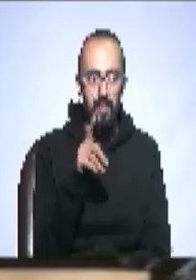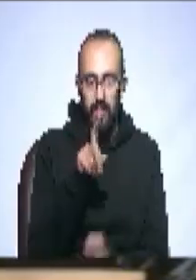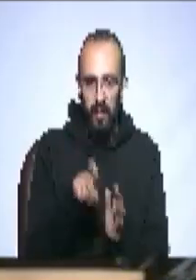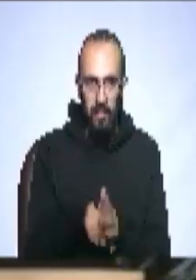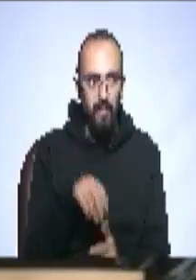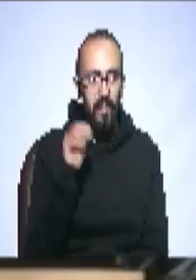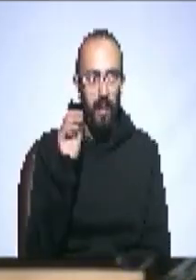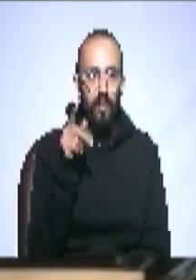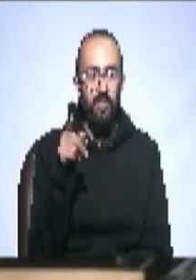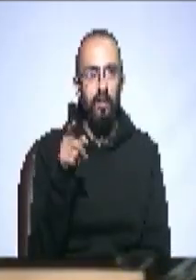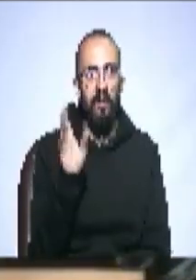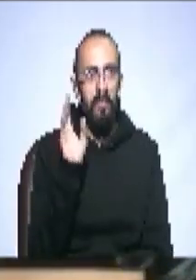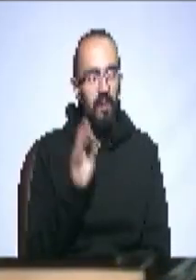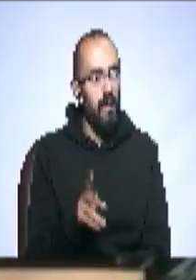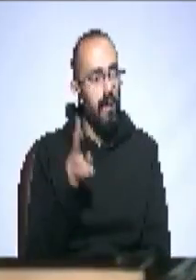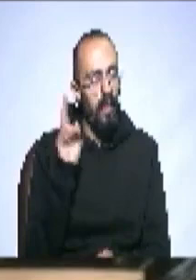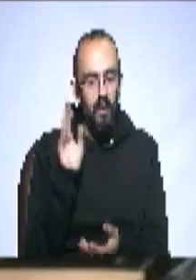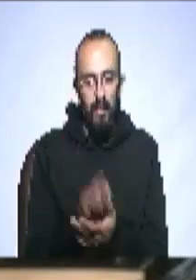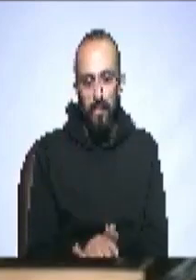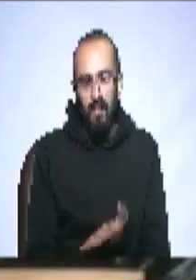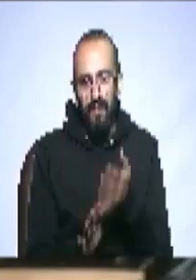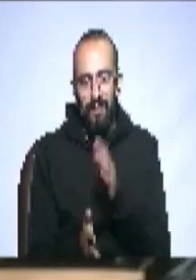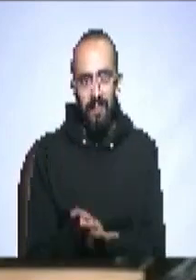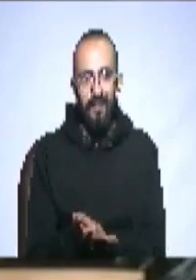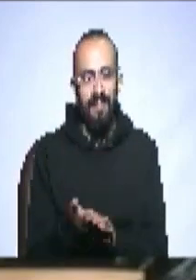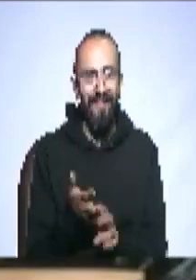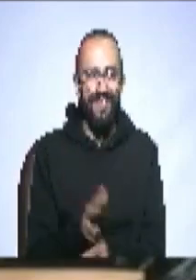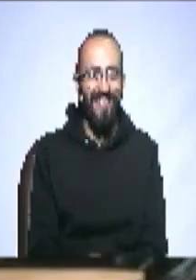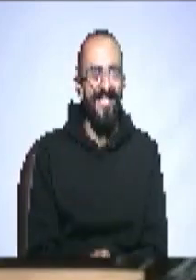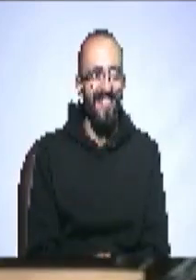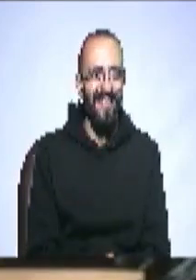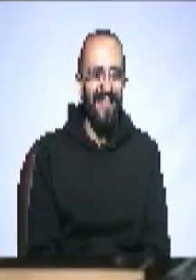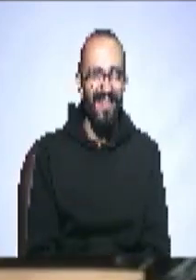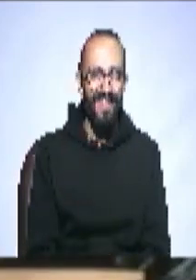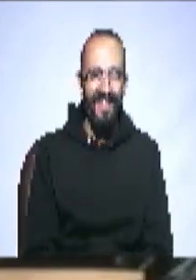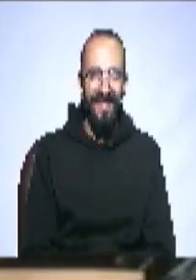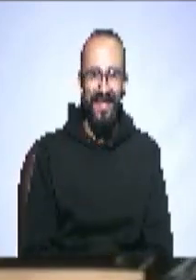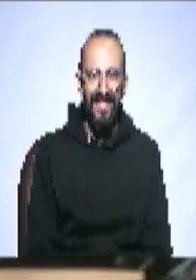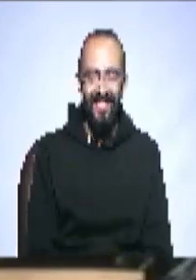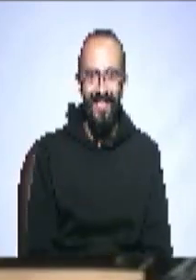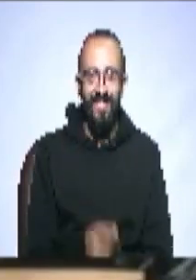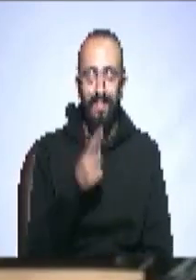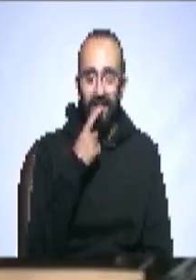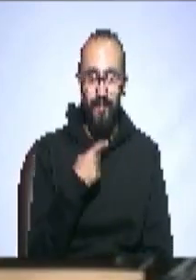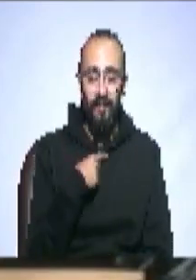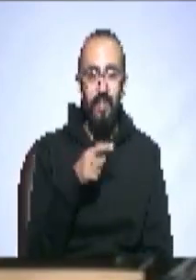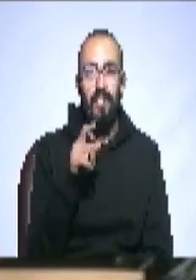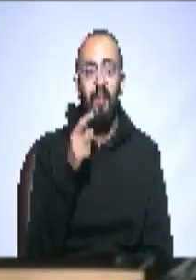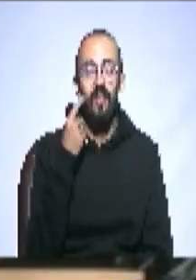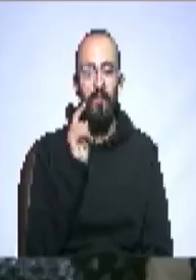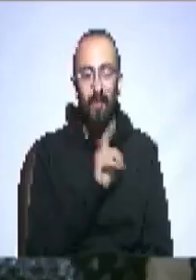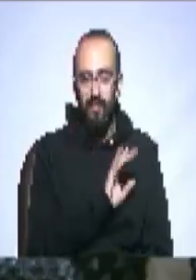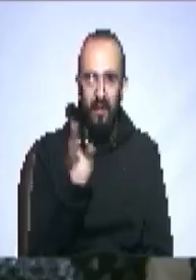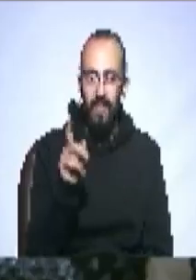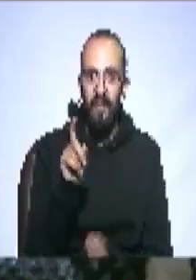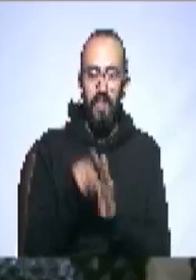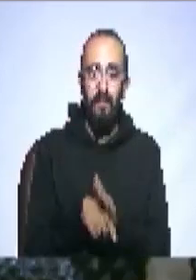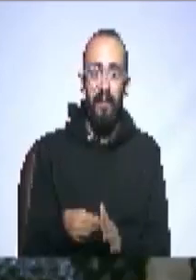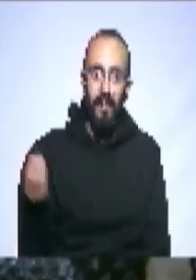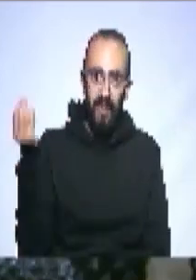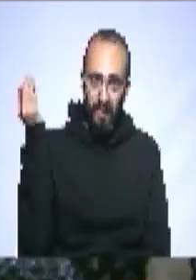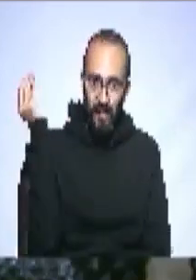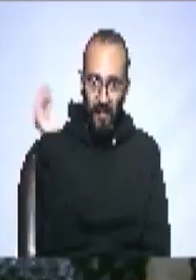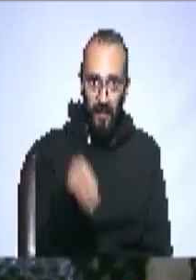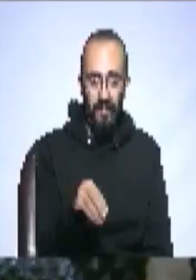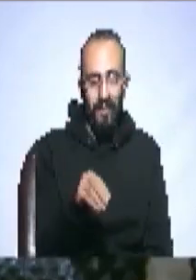خاطرك. خلاص كده يا رب، احنا حطينا يعني انت قلت مش هحط سكر ولا هحط حاجه، رحت حاطط الزبده. ما حطيناش اي